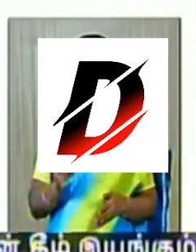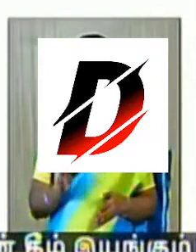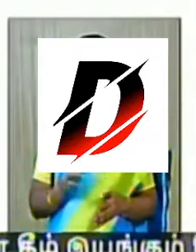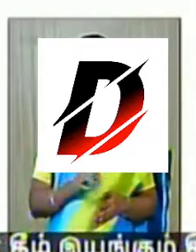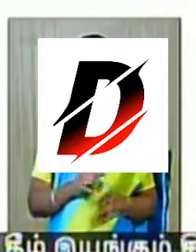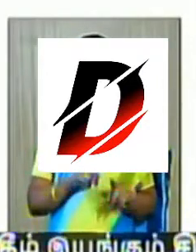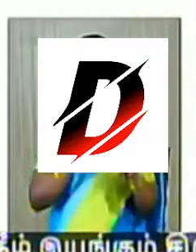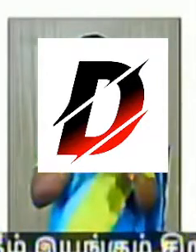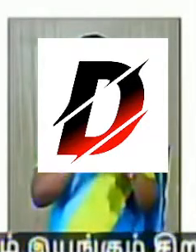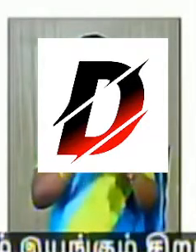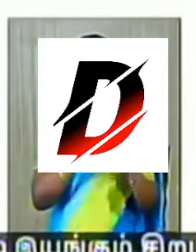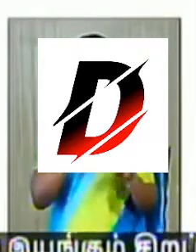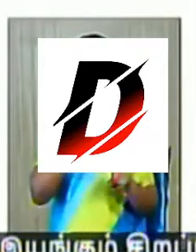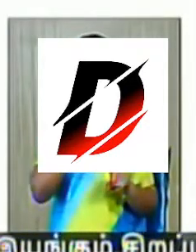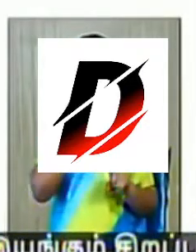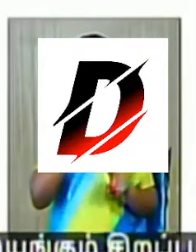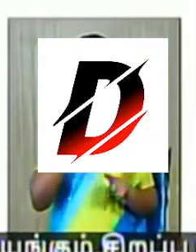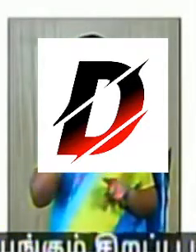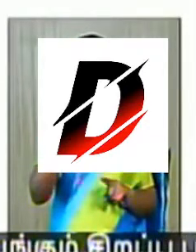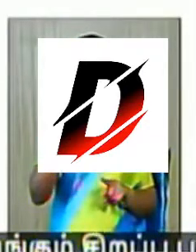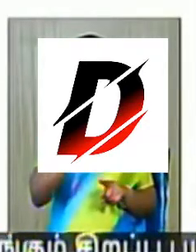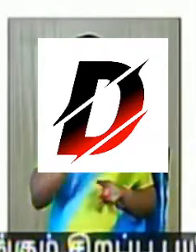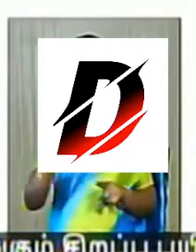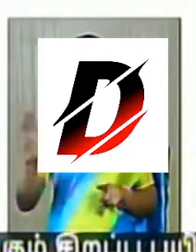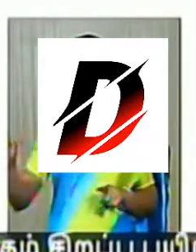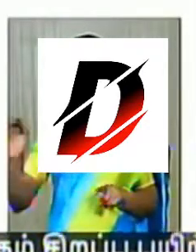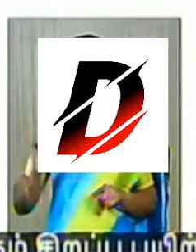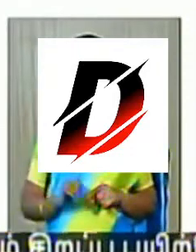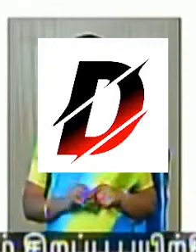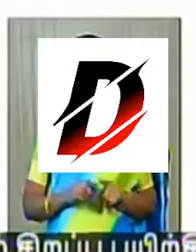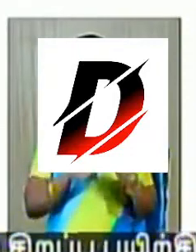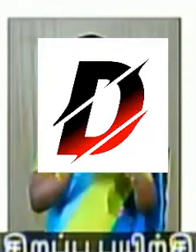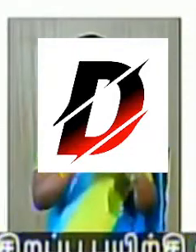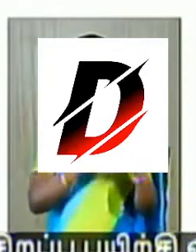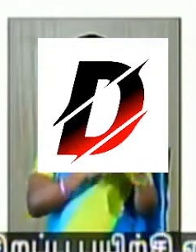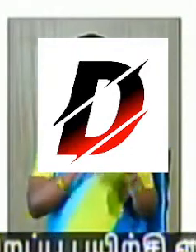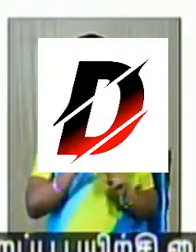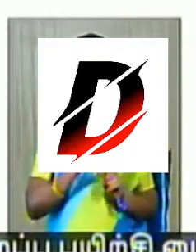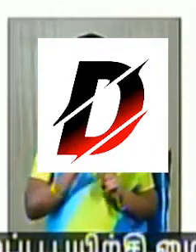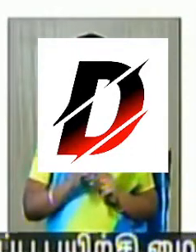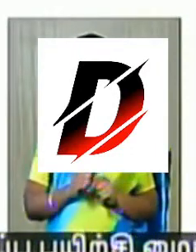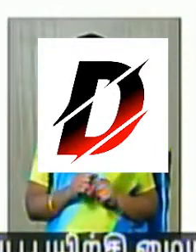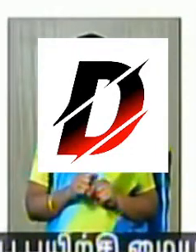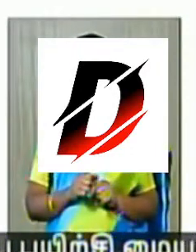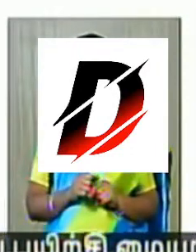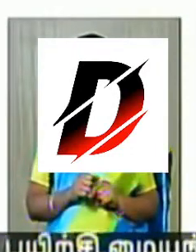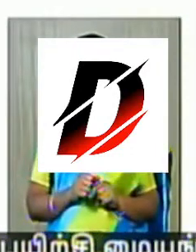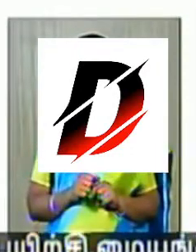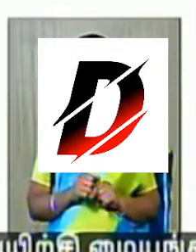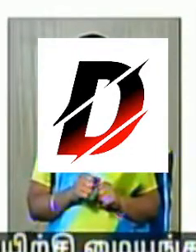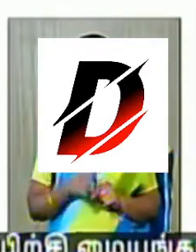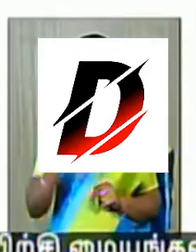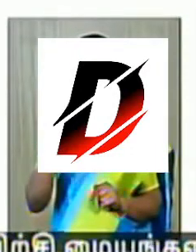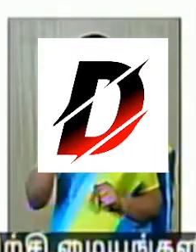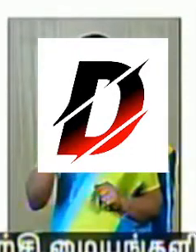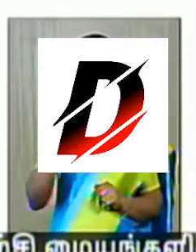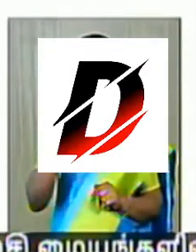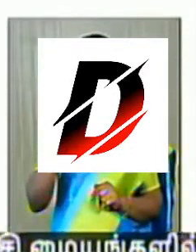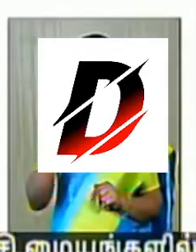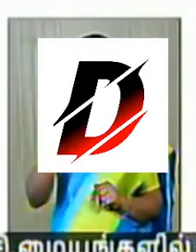7 வரைக்கும் எடுத்து எழுதிக்கிறோம் இப்போ x இன் கீழ் மைனஸ்